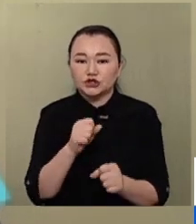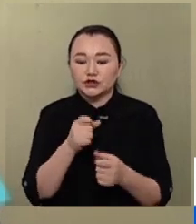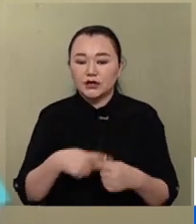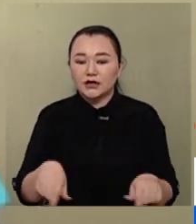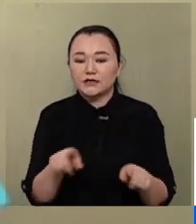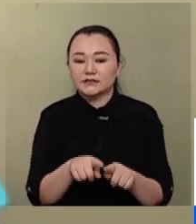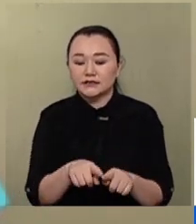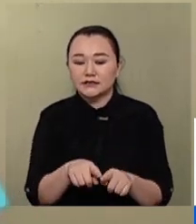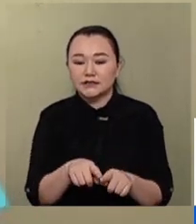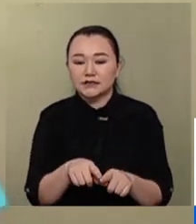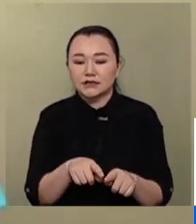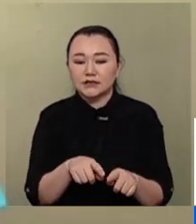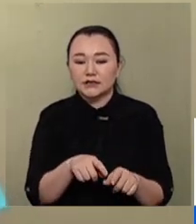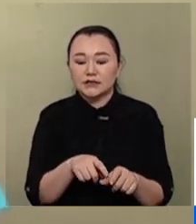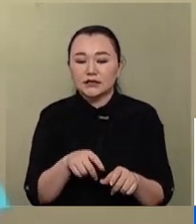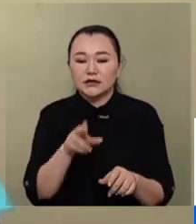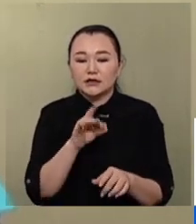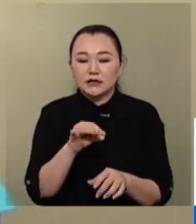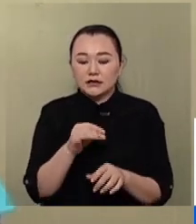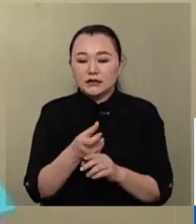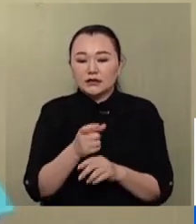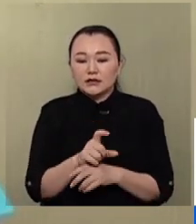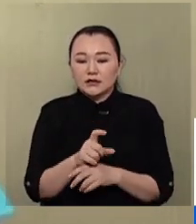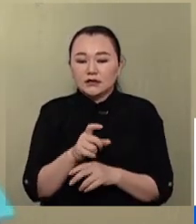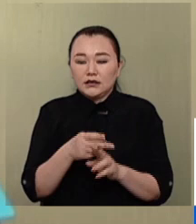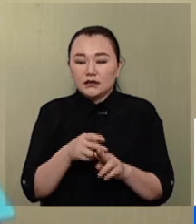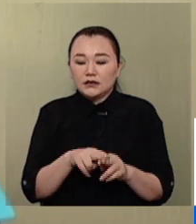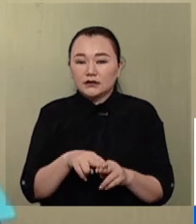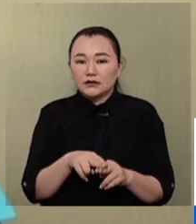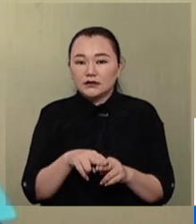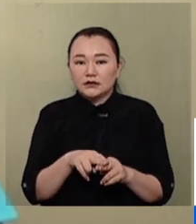организаций. При этом